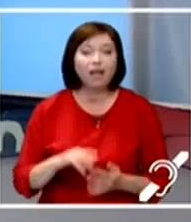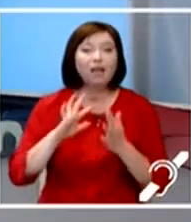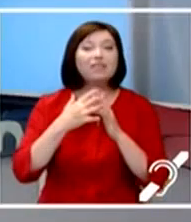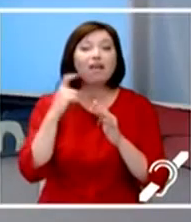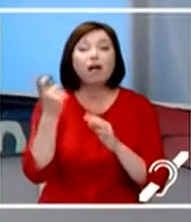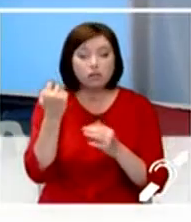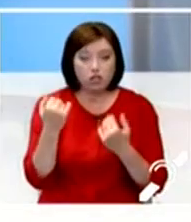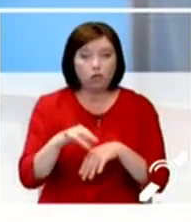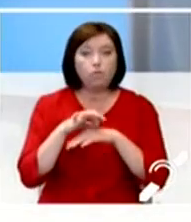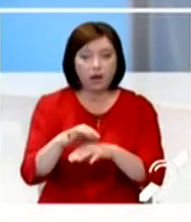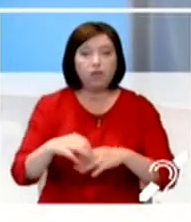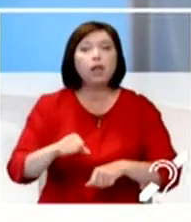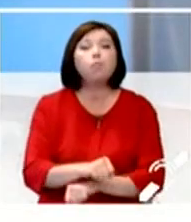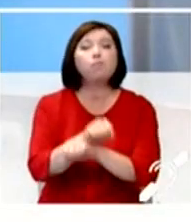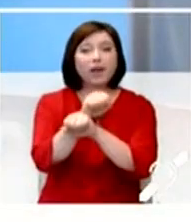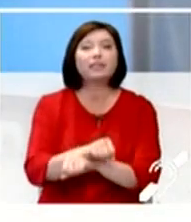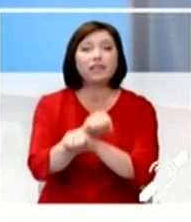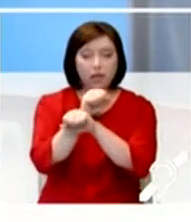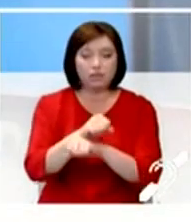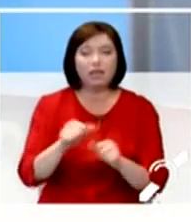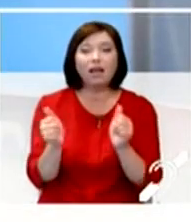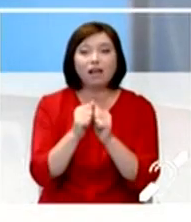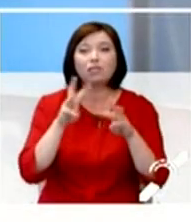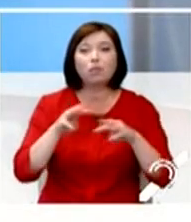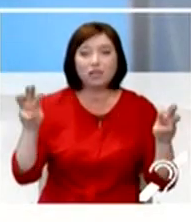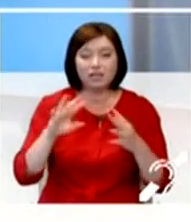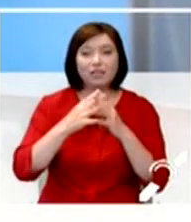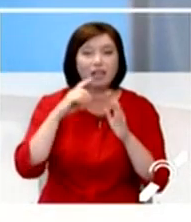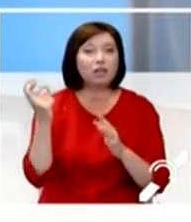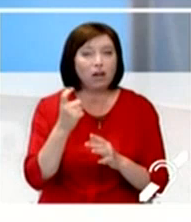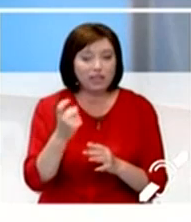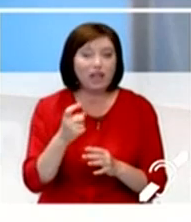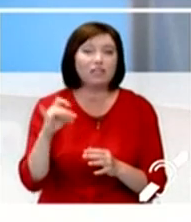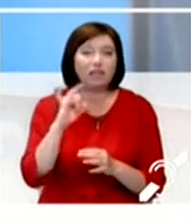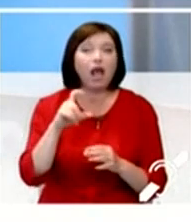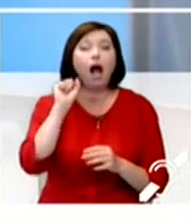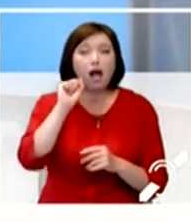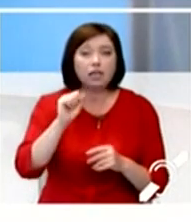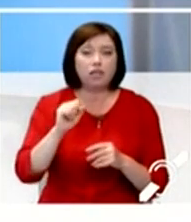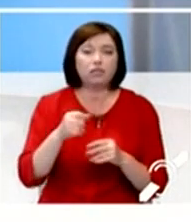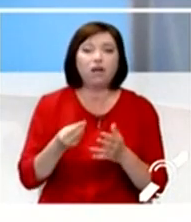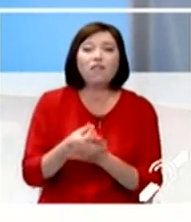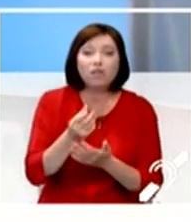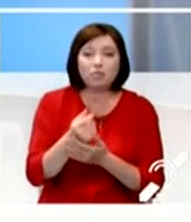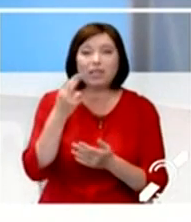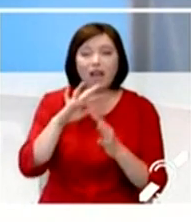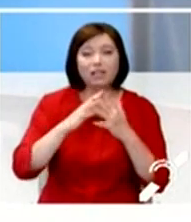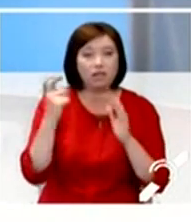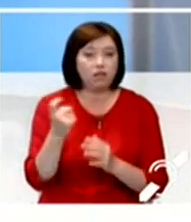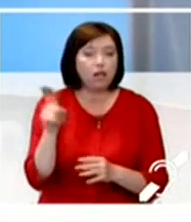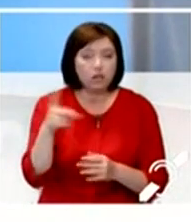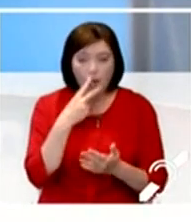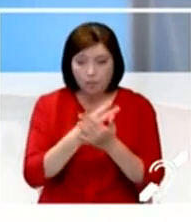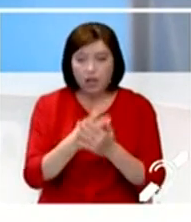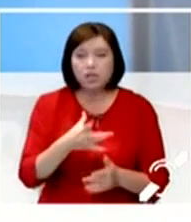Fermierii au organizat astăzi o nouă acțiune de protest la sediul Ministerului Agriculturii și Agenției de Intervenții și Plăți în Agricultură. Ei și-au